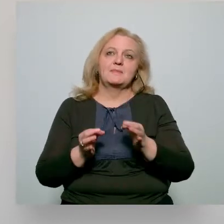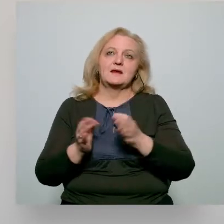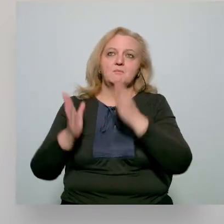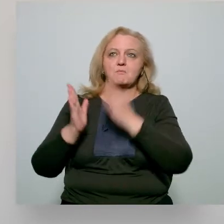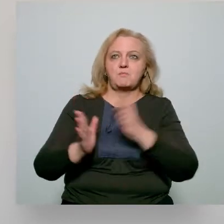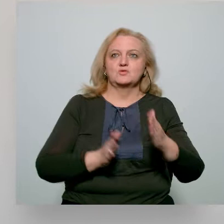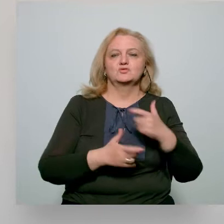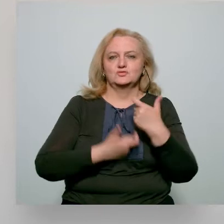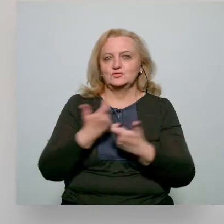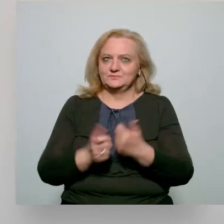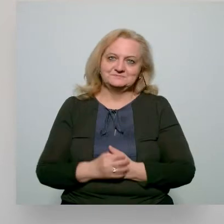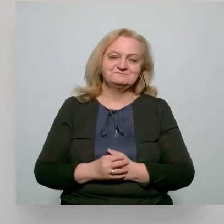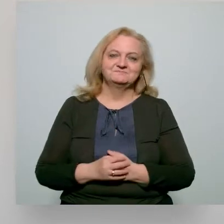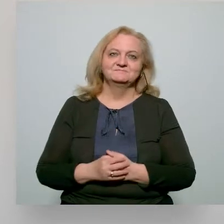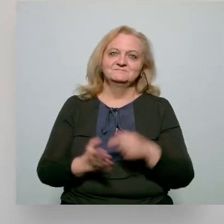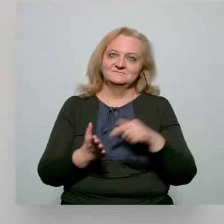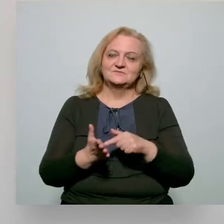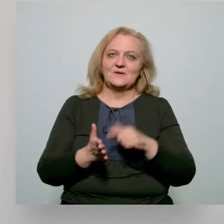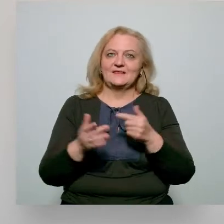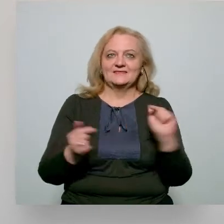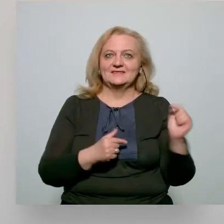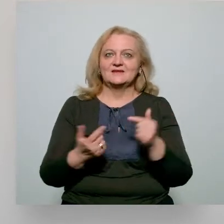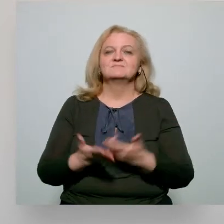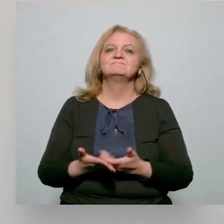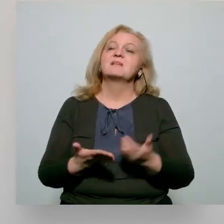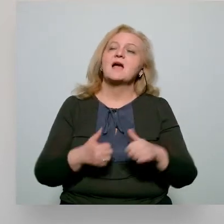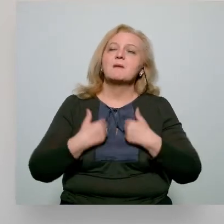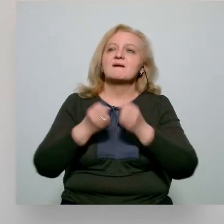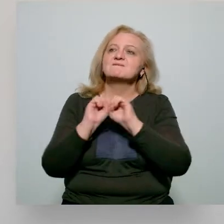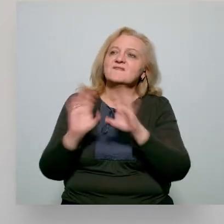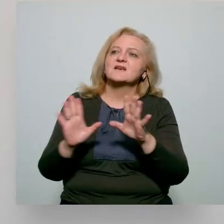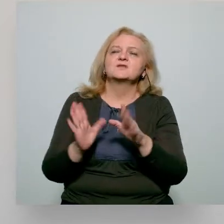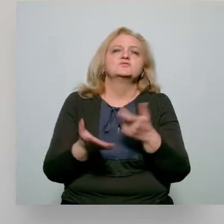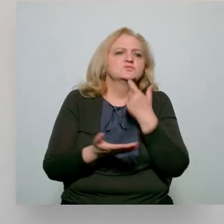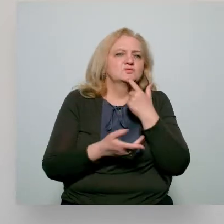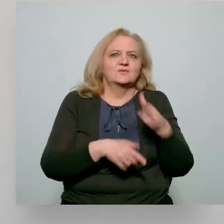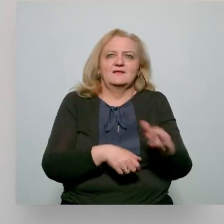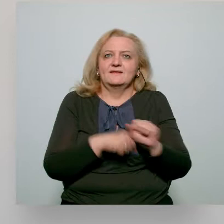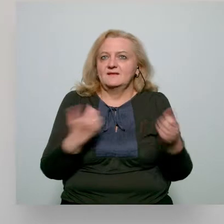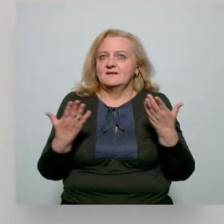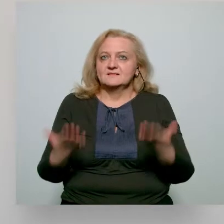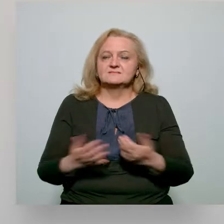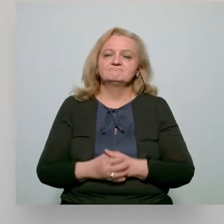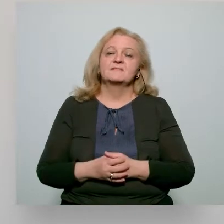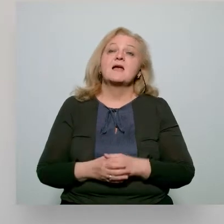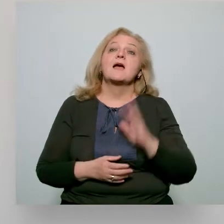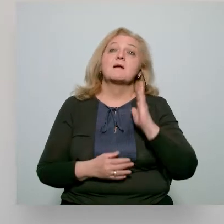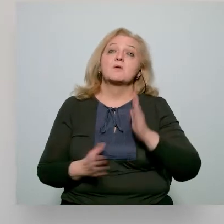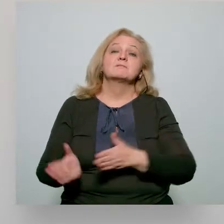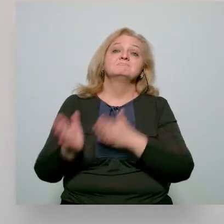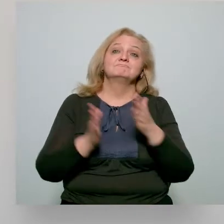najpierw tę dyskusję, jakby określając, co jest, co tak naprawdę jest, a później będziemy